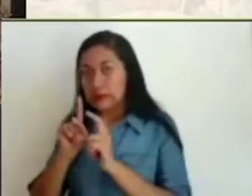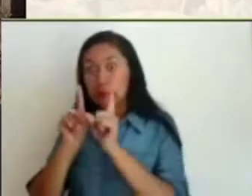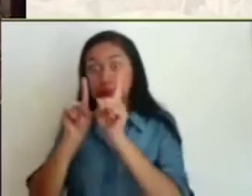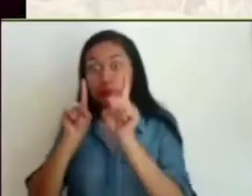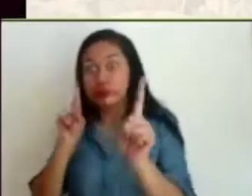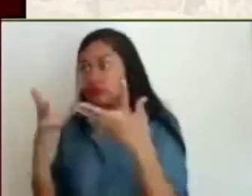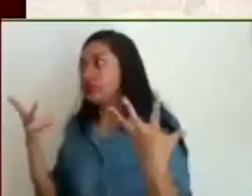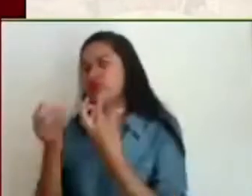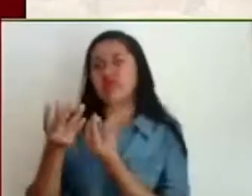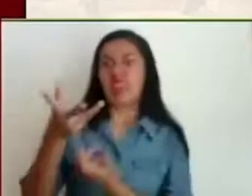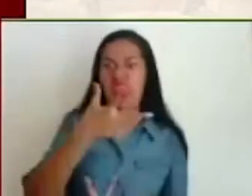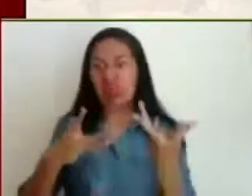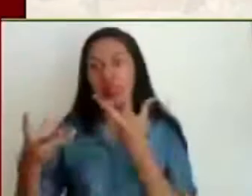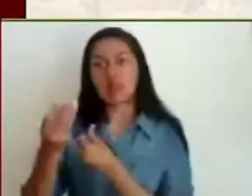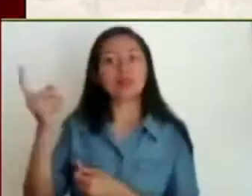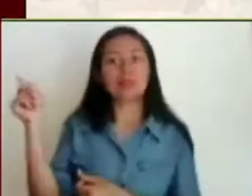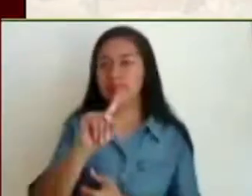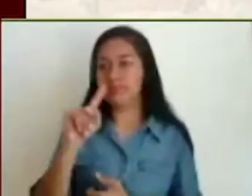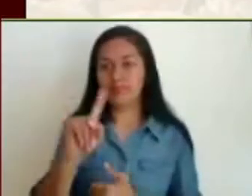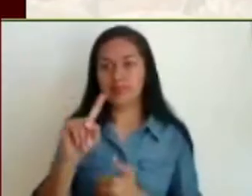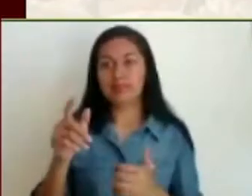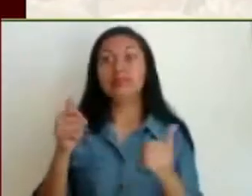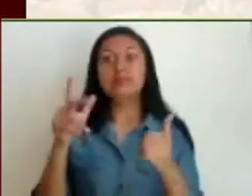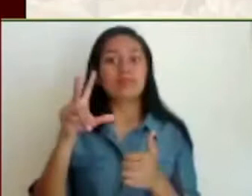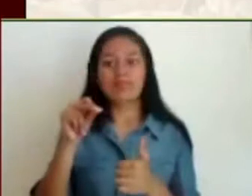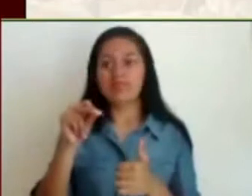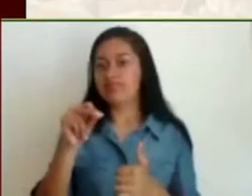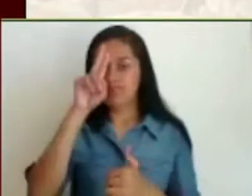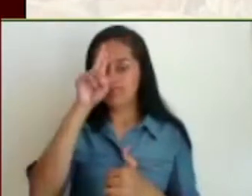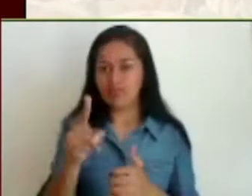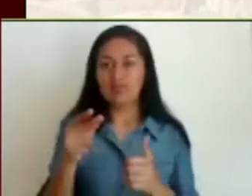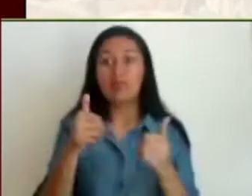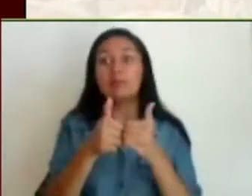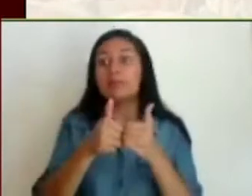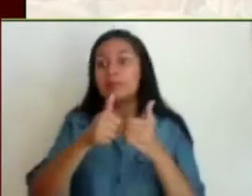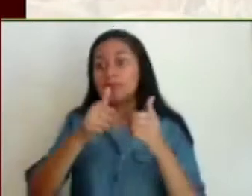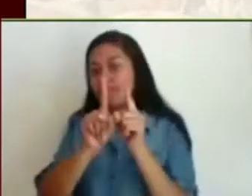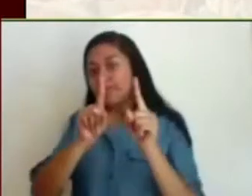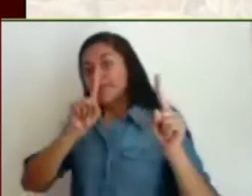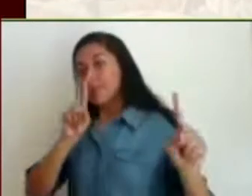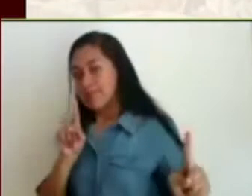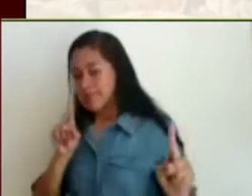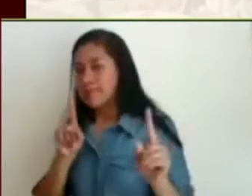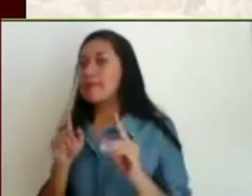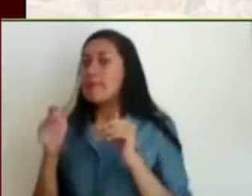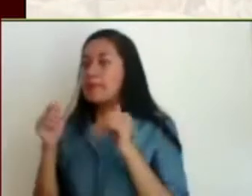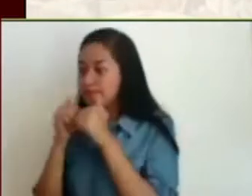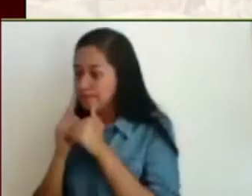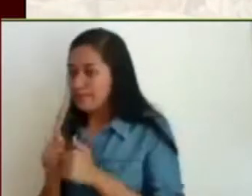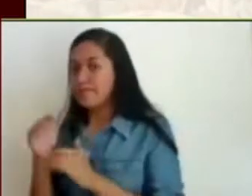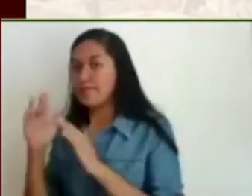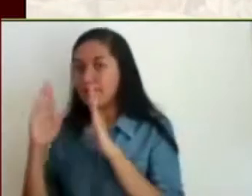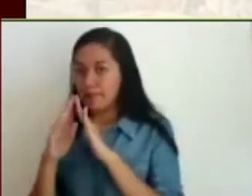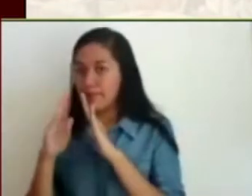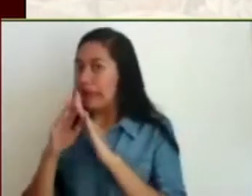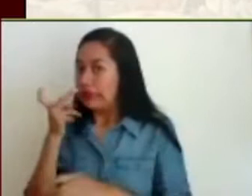Vediamo qui, all'interno della laguna, in un'antica mappa, la sede dei lazzaretti, vecchio in